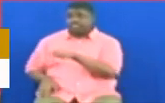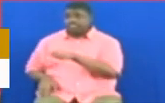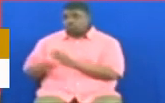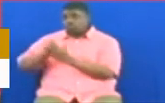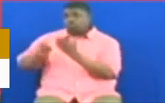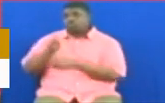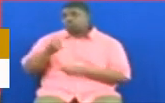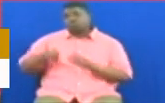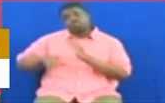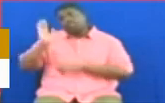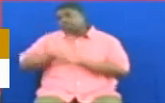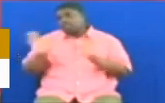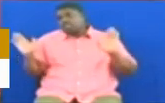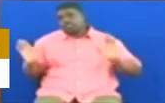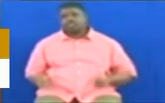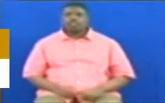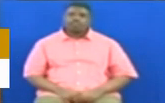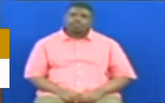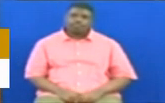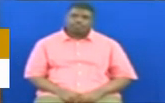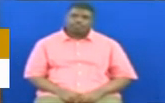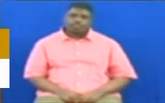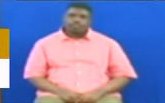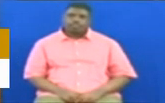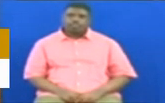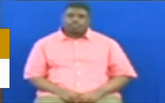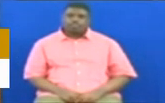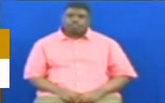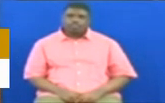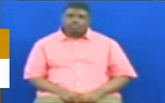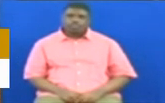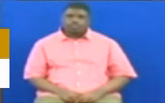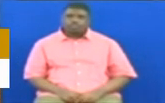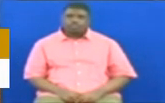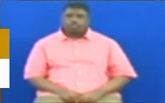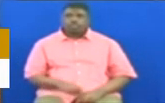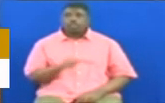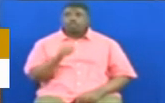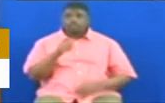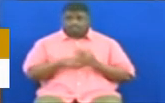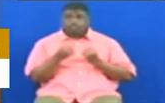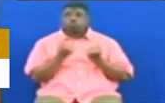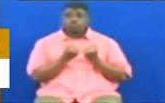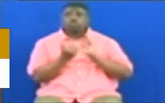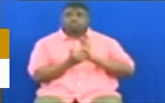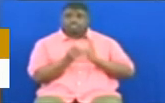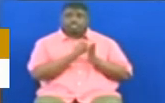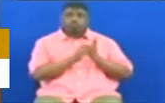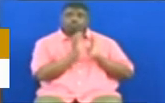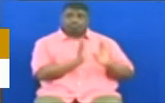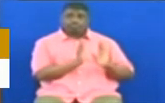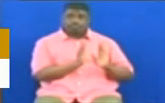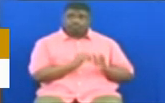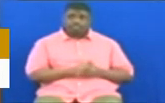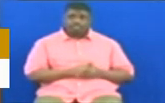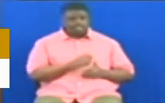uandishi zaidi. Hata kwenye utungaji wa sheria? Ndiyo. Inaandikwa hivyo? Anaandikwa ya